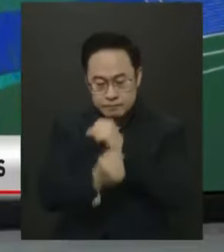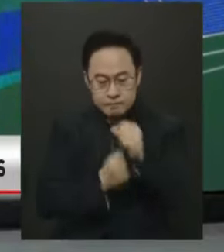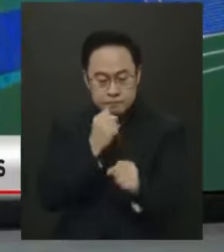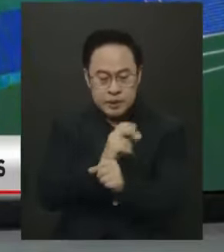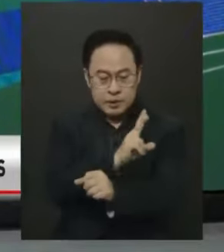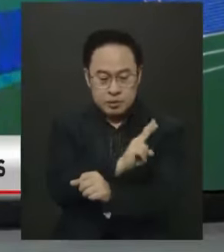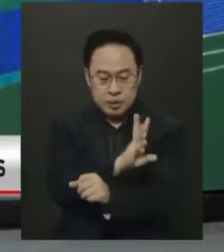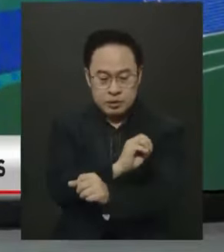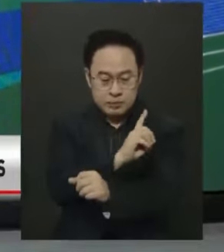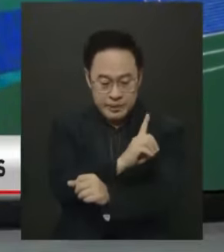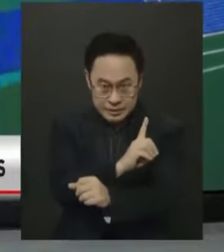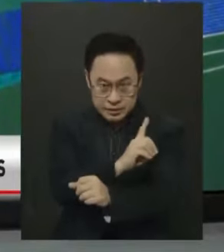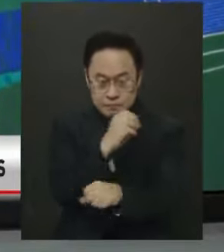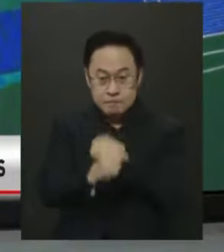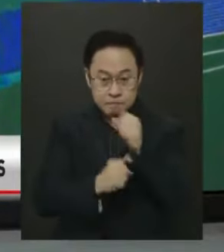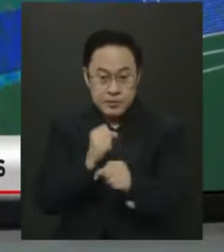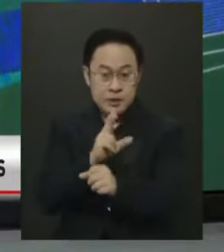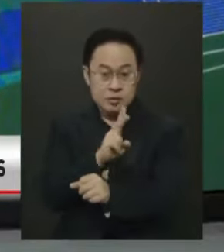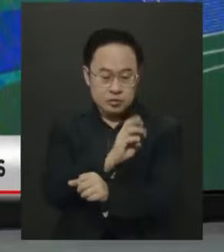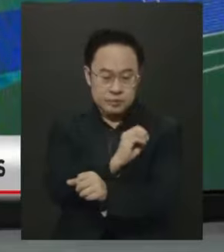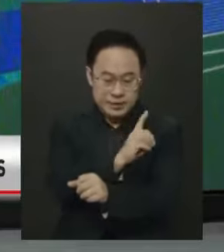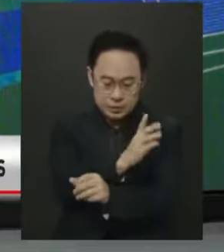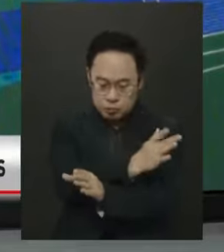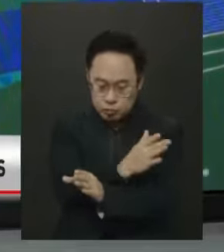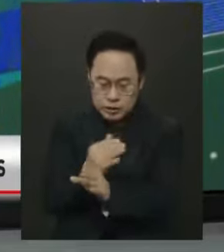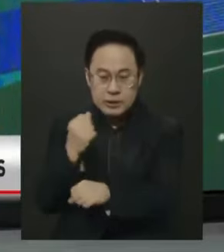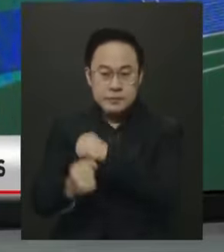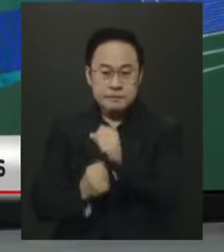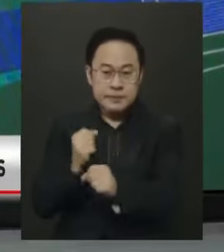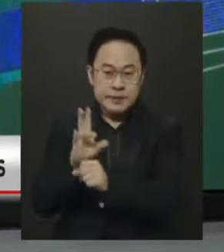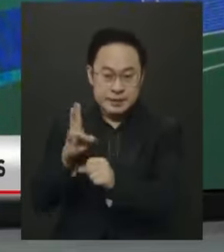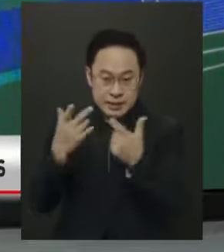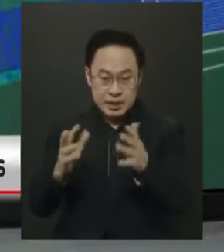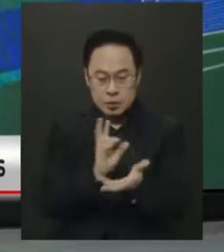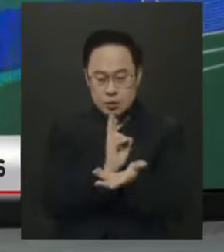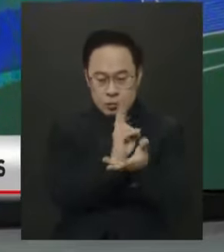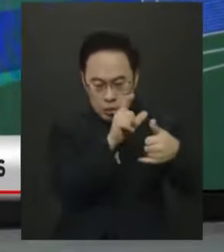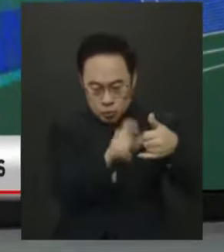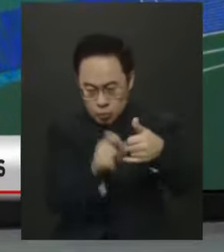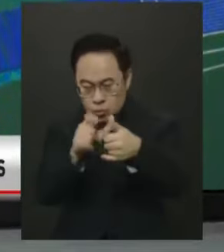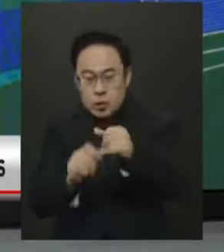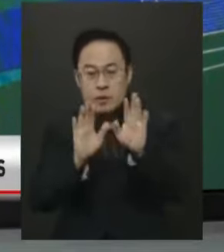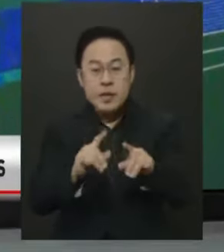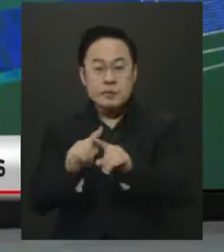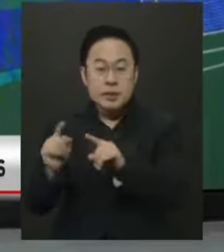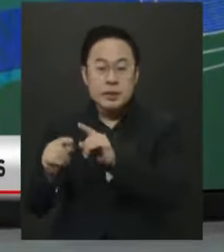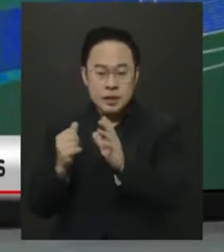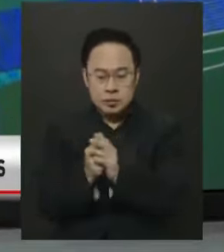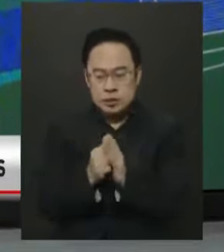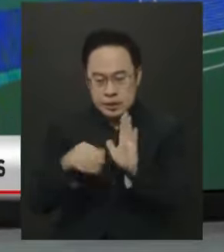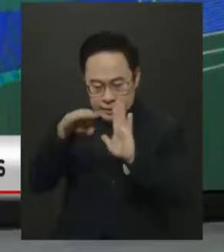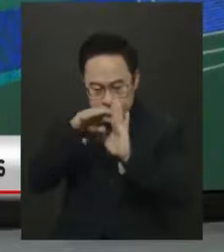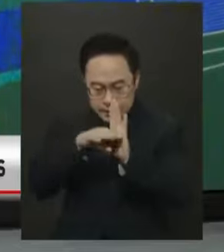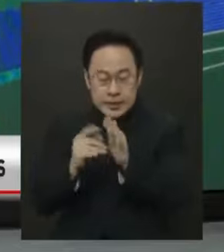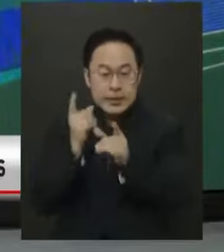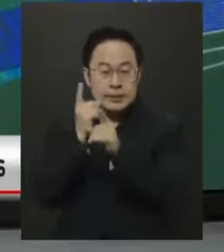ันครัและปีนี้ถือว่าเป็นครั้งที่ 7 ติดต่อกันซึ่แต่ละรัวันกจะมหลักเกนในการพิจารณาเดียใช้เกนการคเลือกท